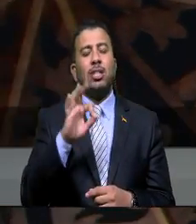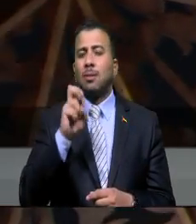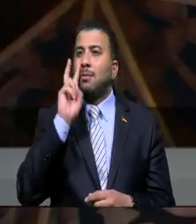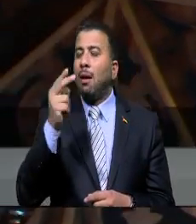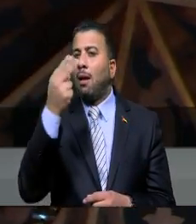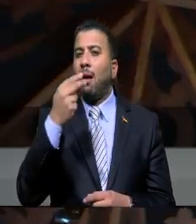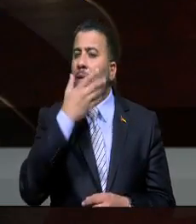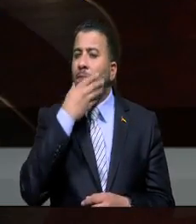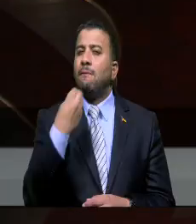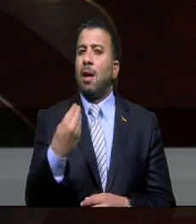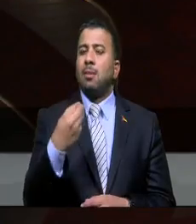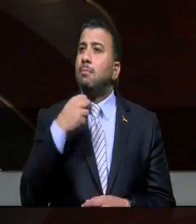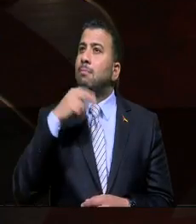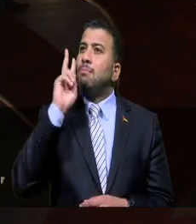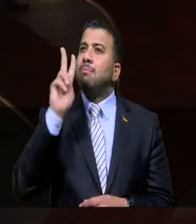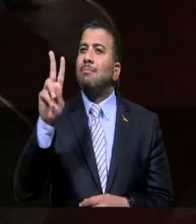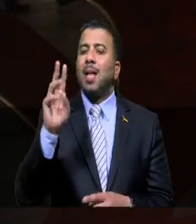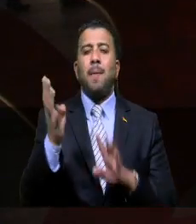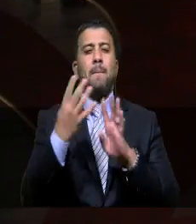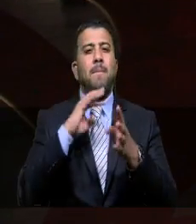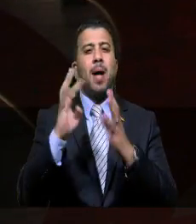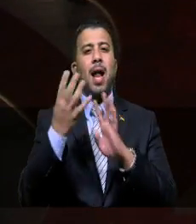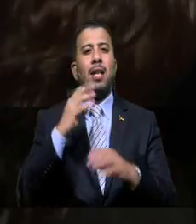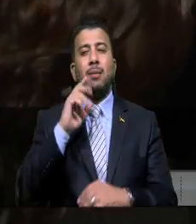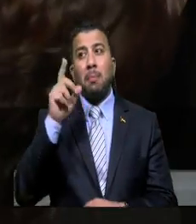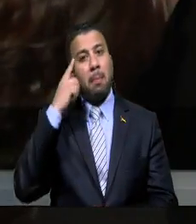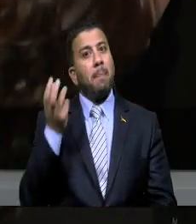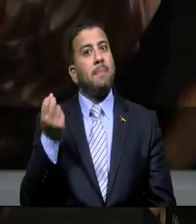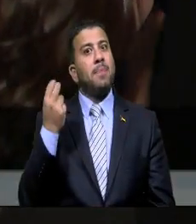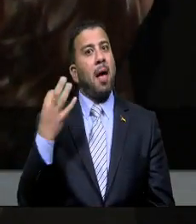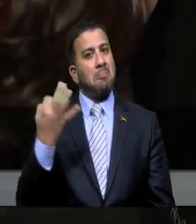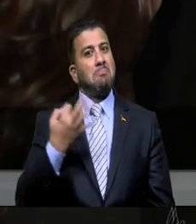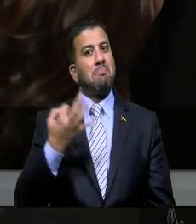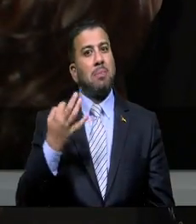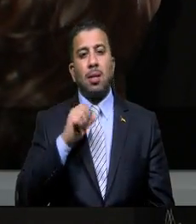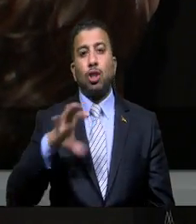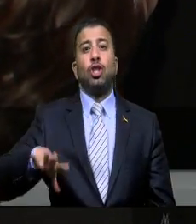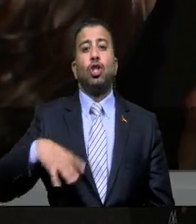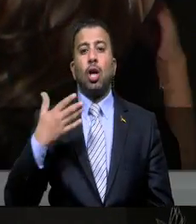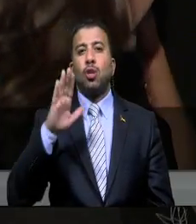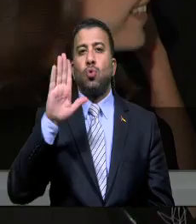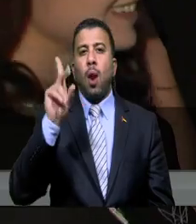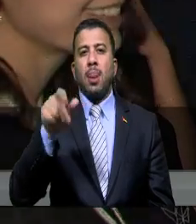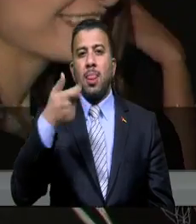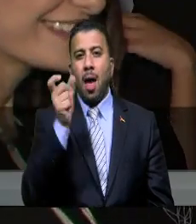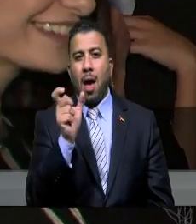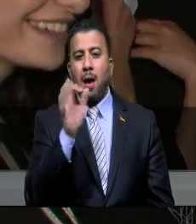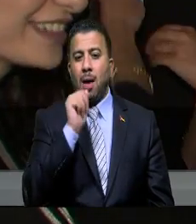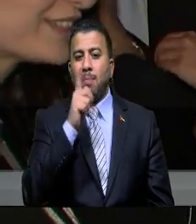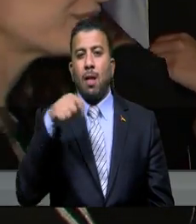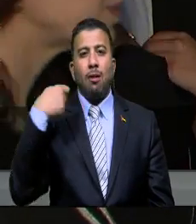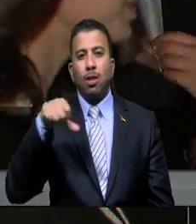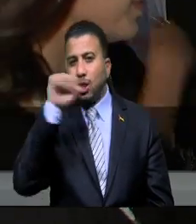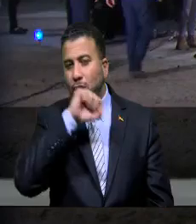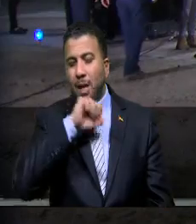الفنية وتفرد المهرجان بطريقة إبداعية، حيث افتتح الشيخ سلطان بن أحمد القاسمي رئيس